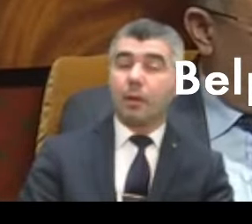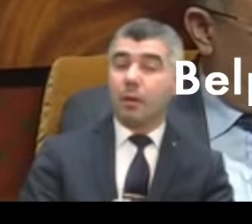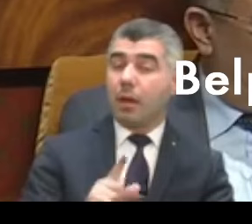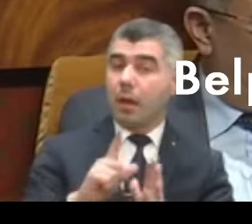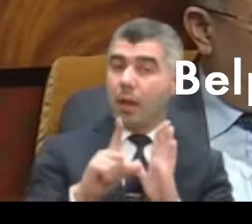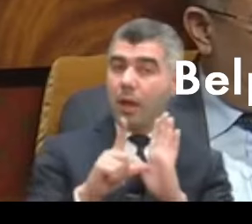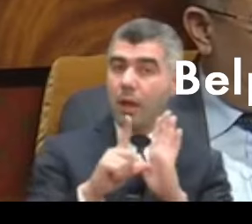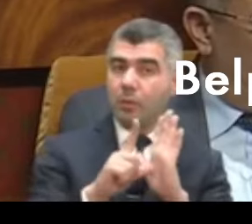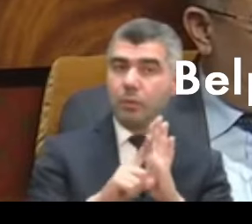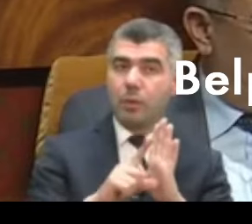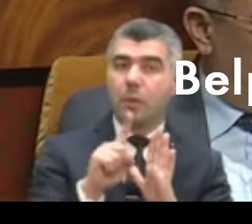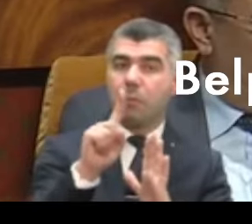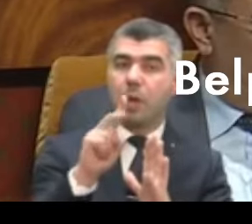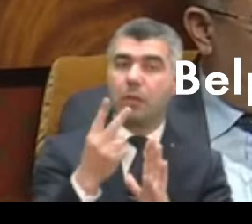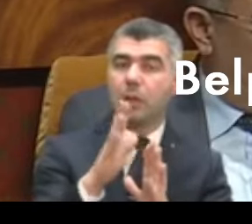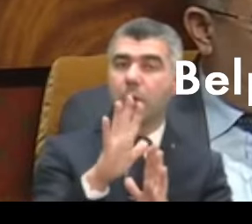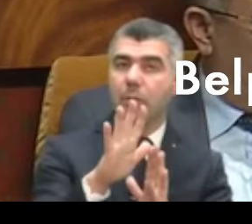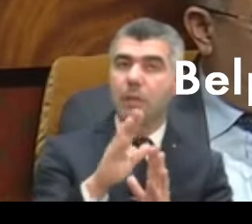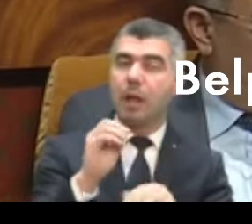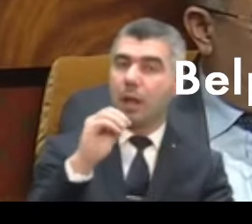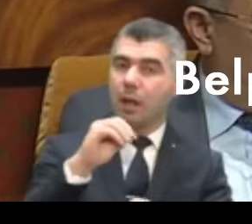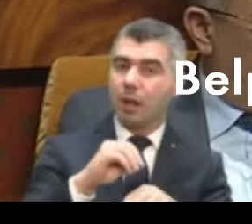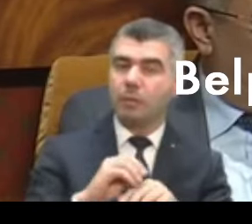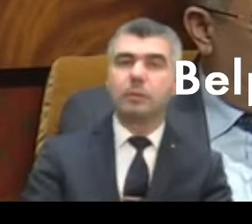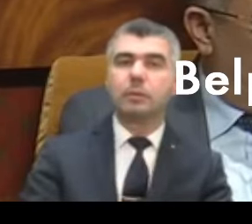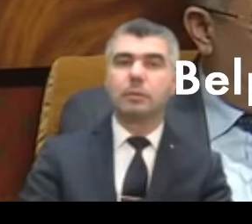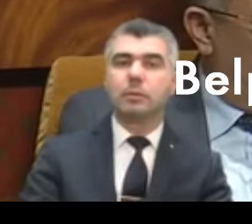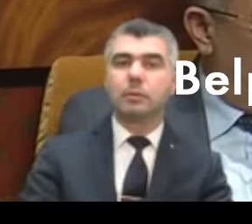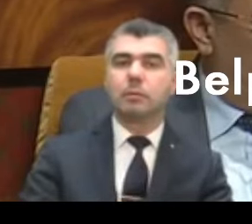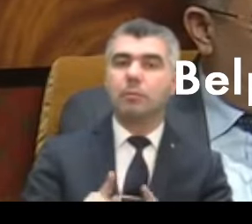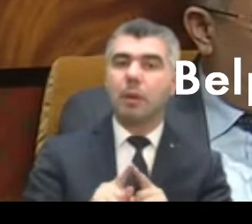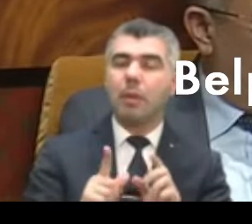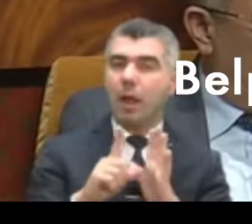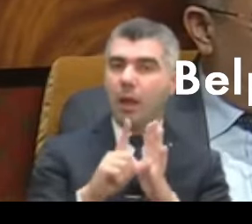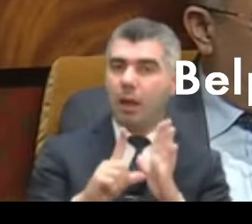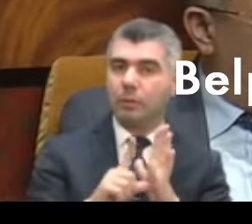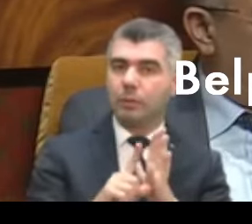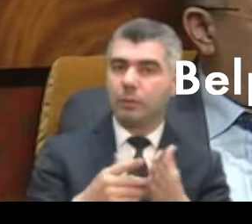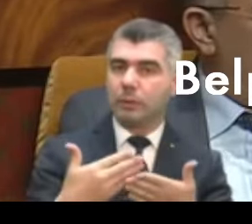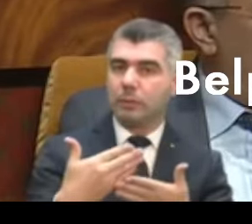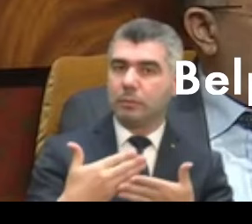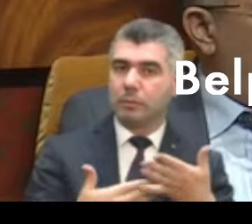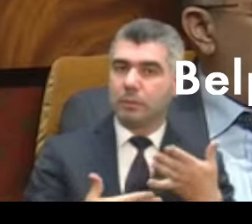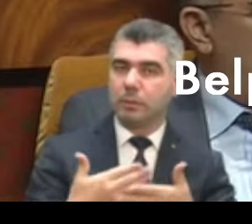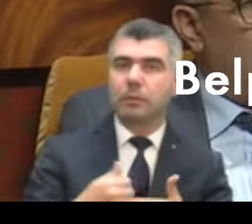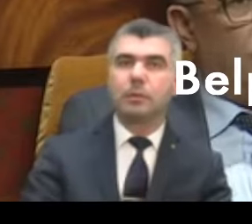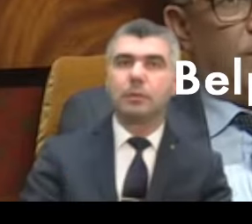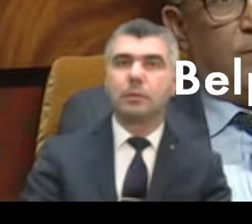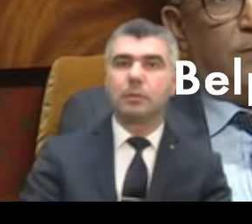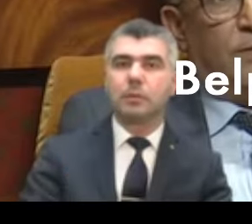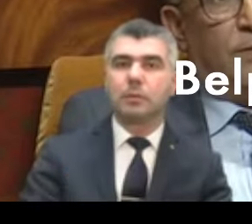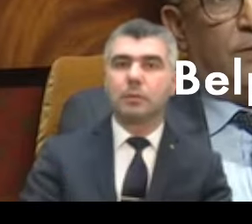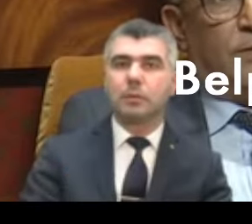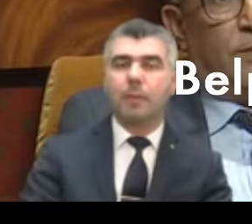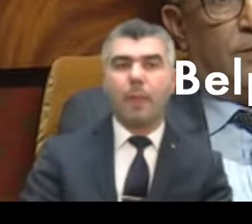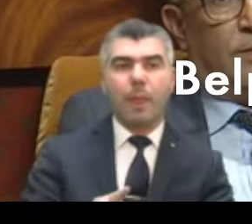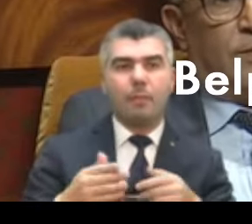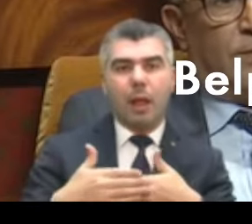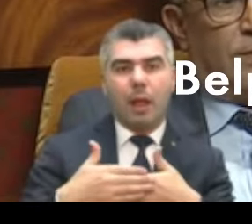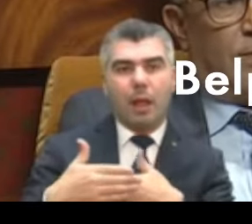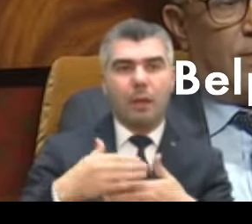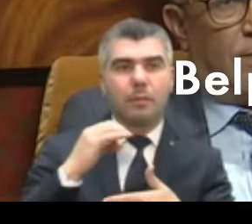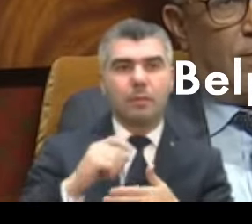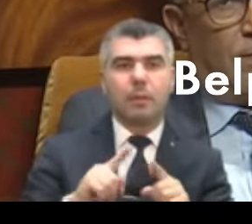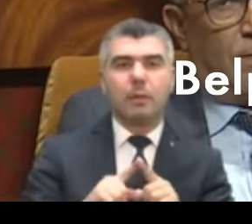152 نعود من جديد الى مقترحات القوانين مع الاسف ونحن على مشارف